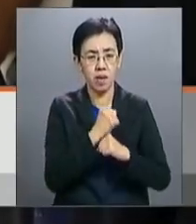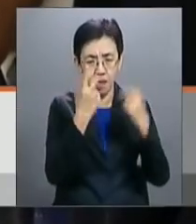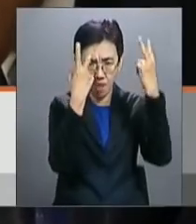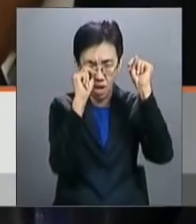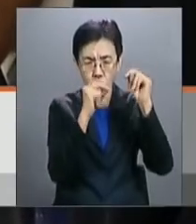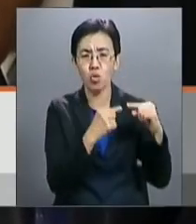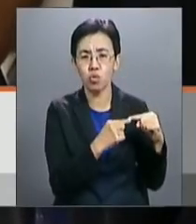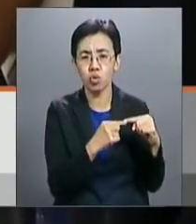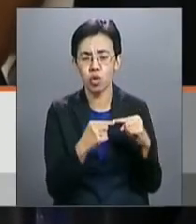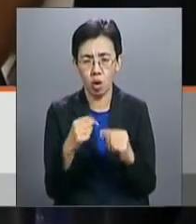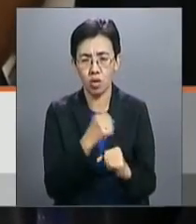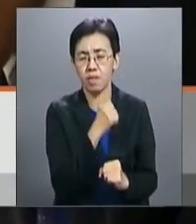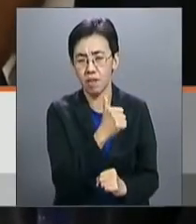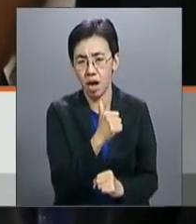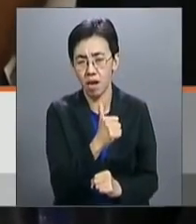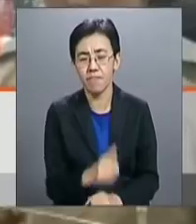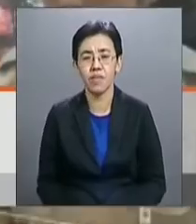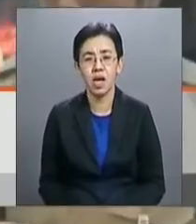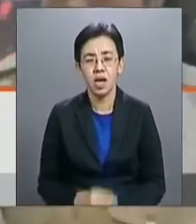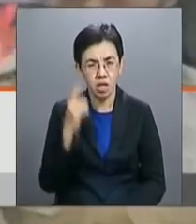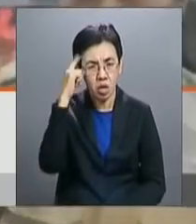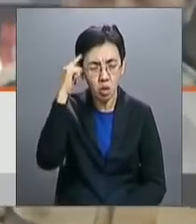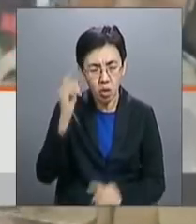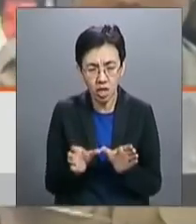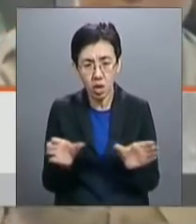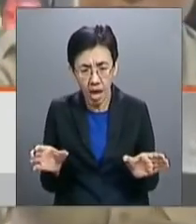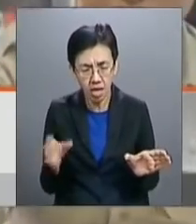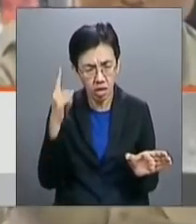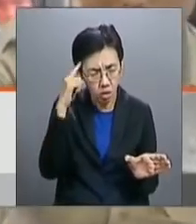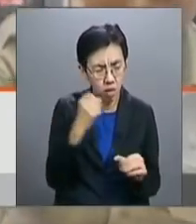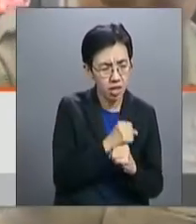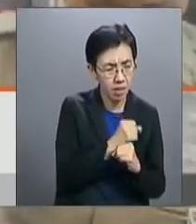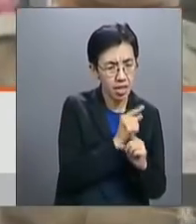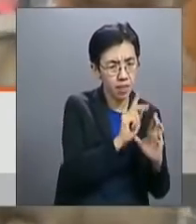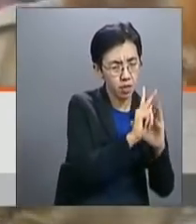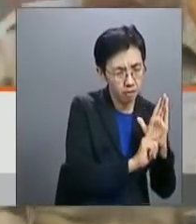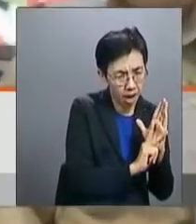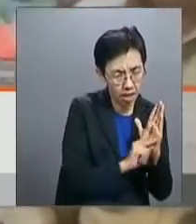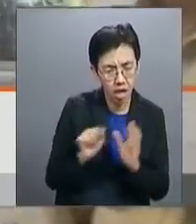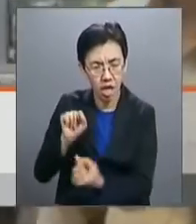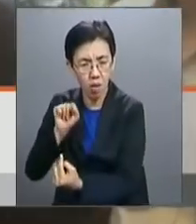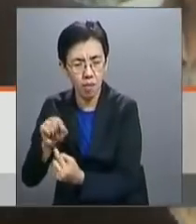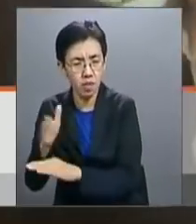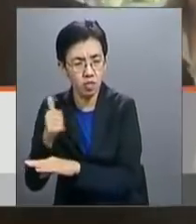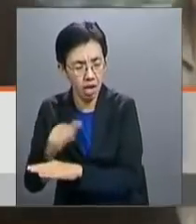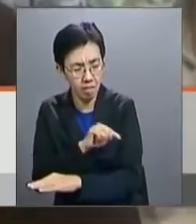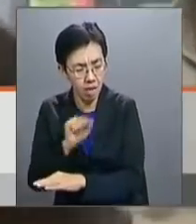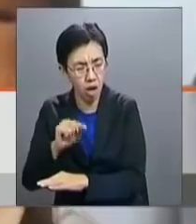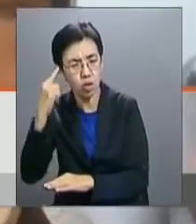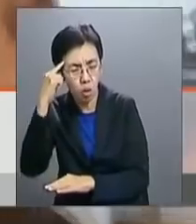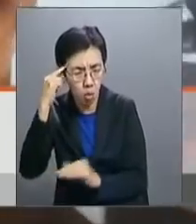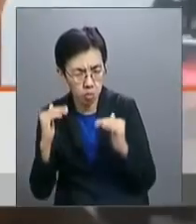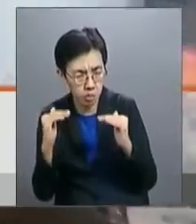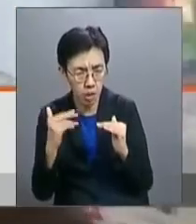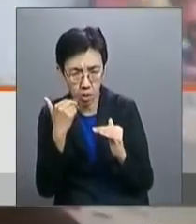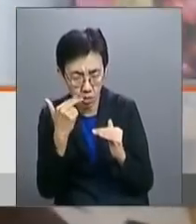ายกรัฐมนตรีได้เว้นการแยกแยะระหว่างการปฏิบัติหน้าที่ตามกฎหมายกับความเหมาะสมทางการเมืองโดยทั้งนายวิษณุ